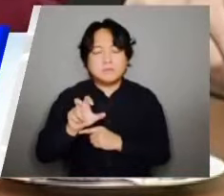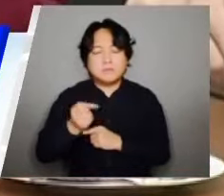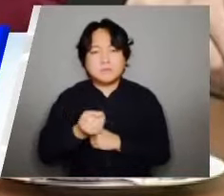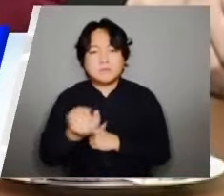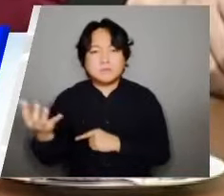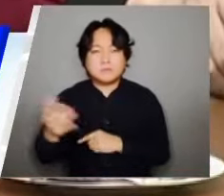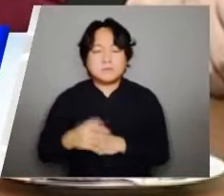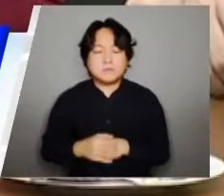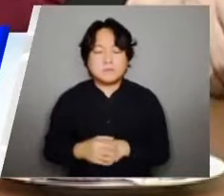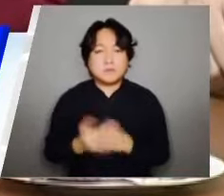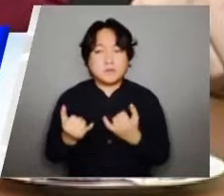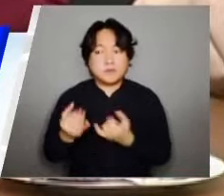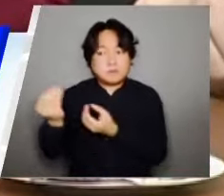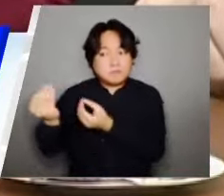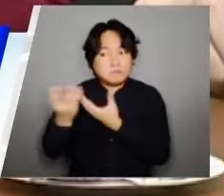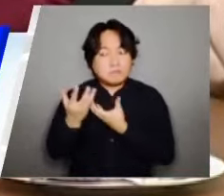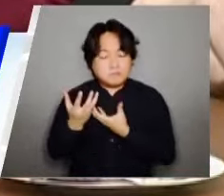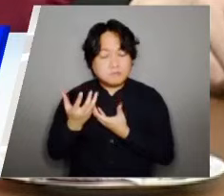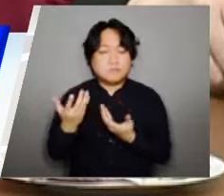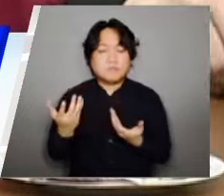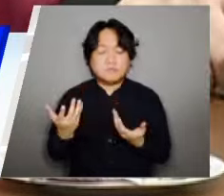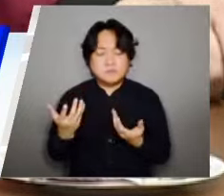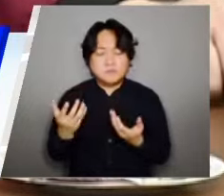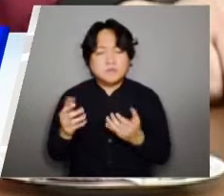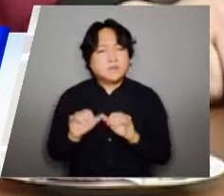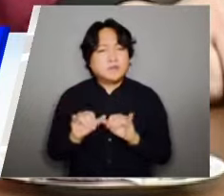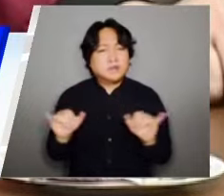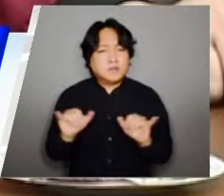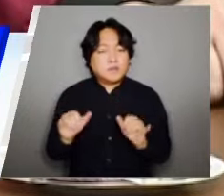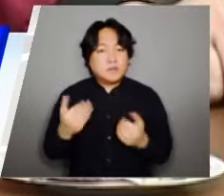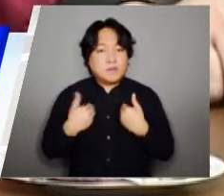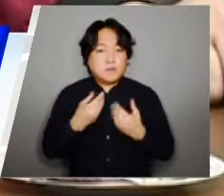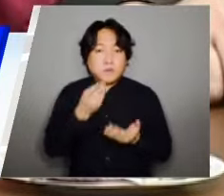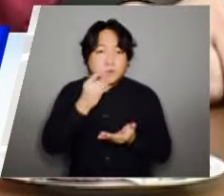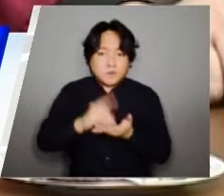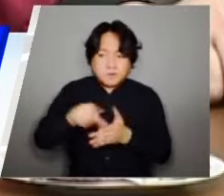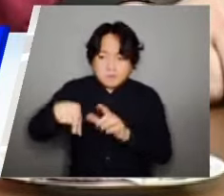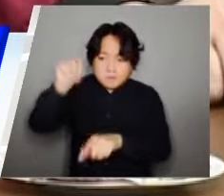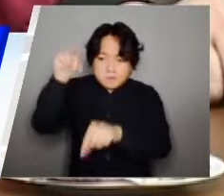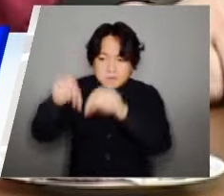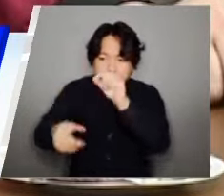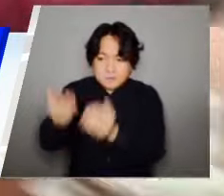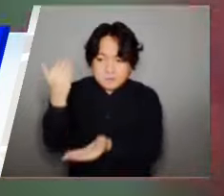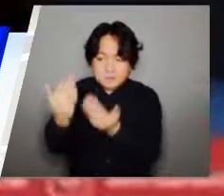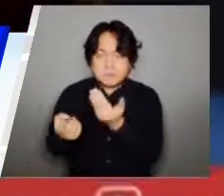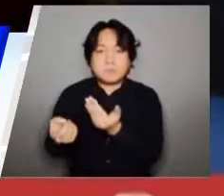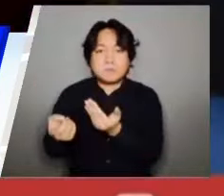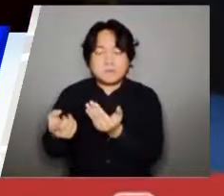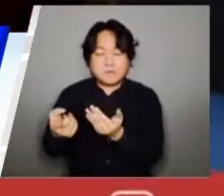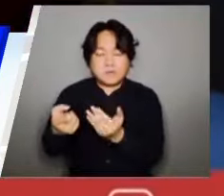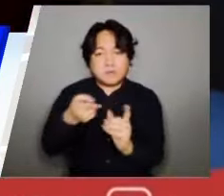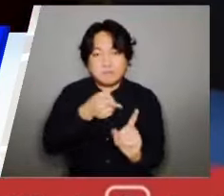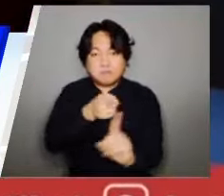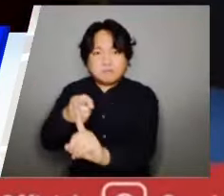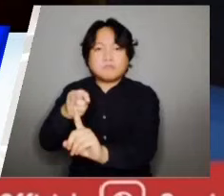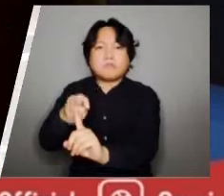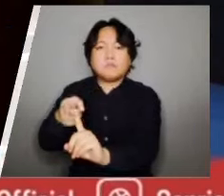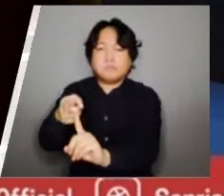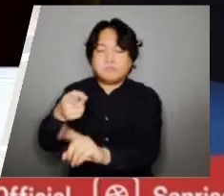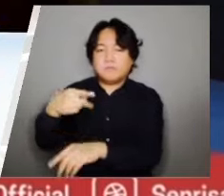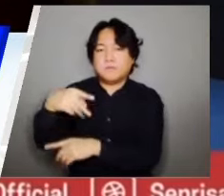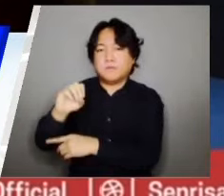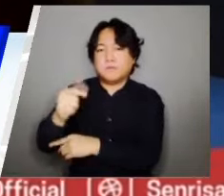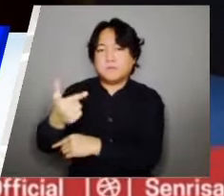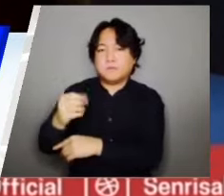nakarating sa akin and of course yung mga documents na nakita namin it all points to a poog operation tinanong din k malapit